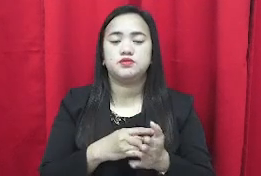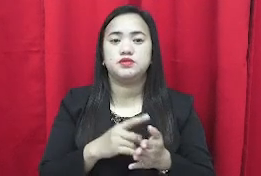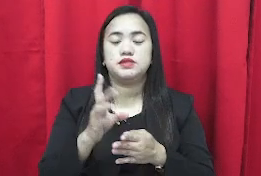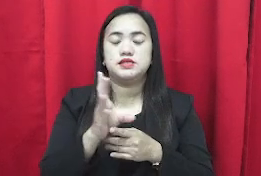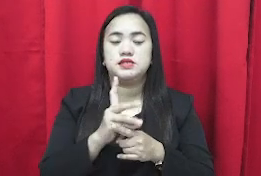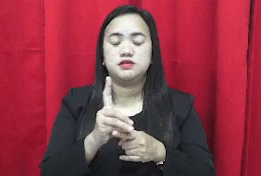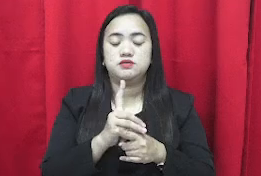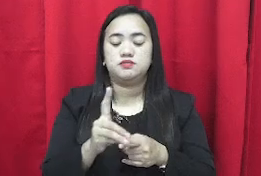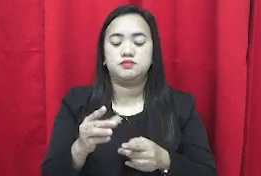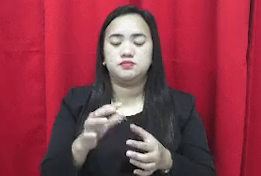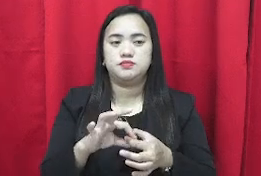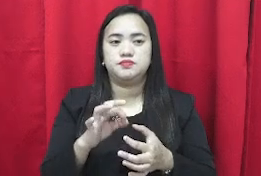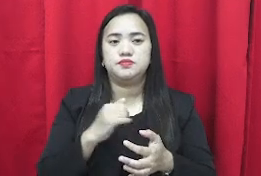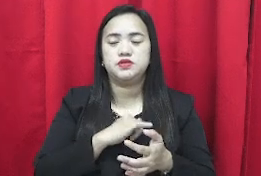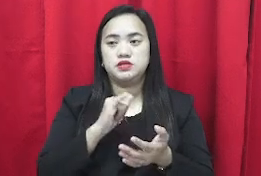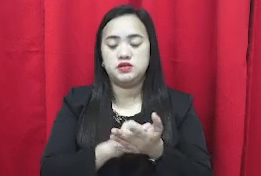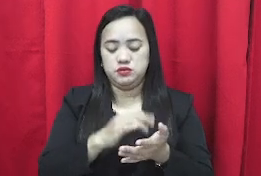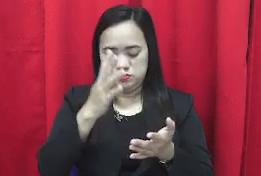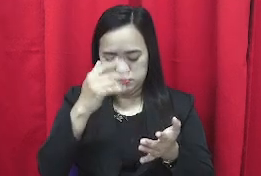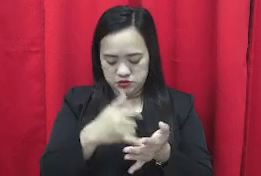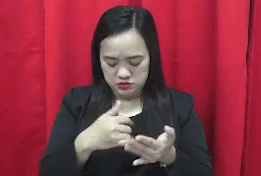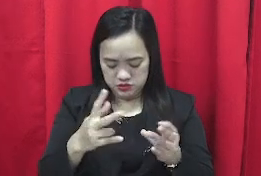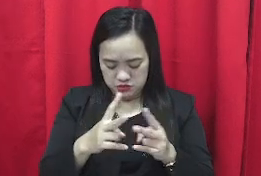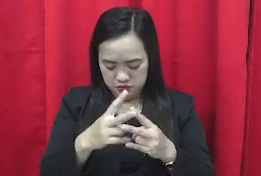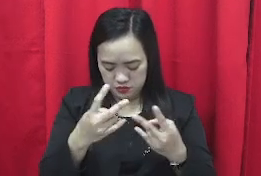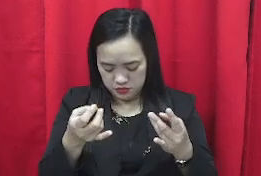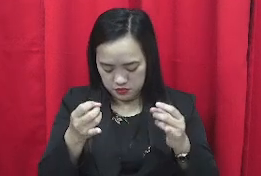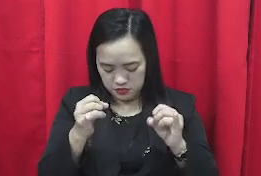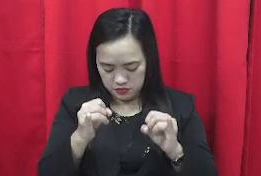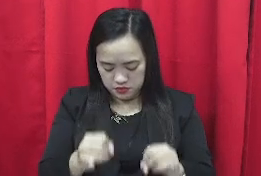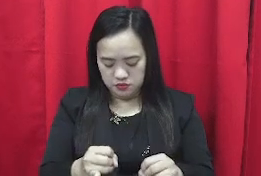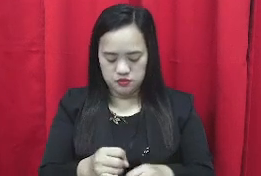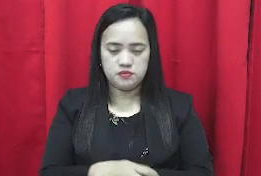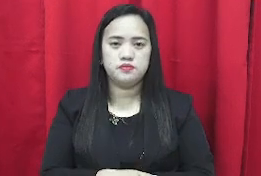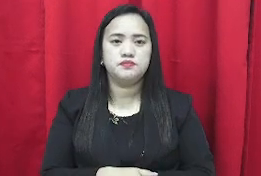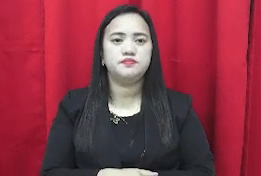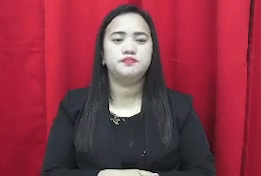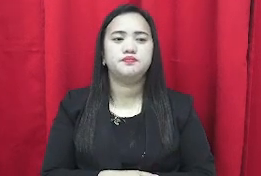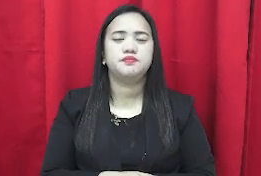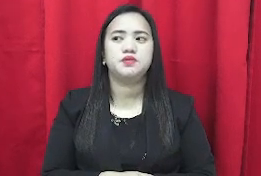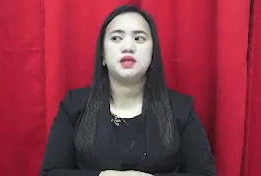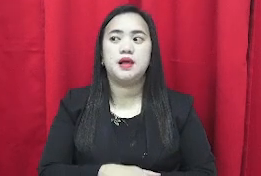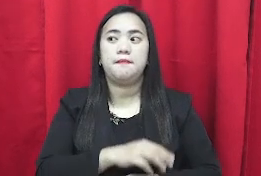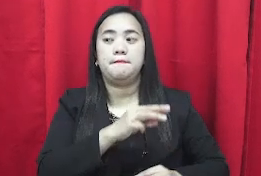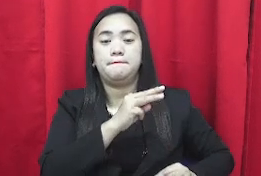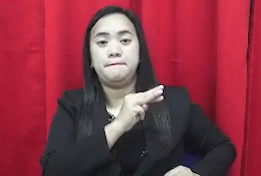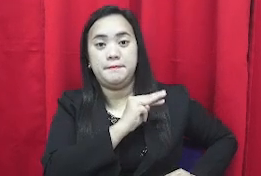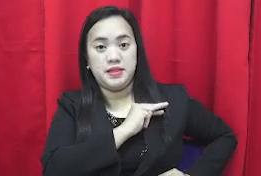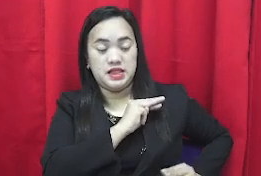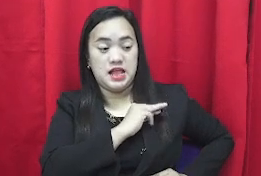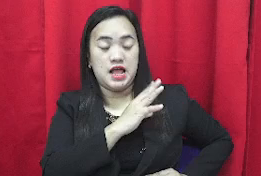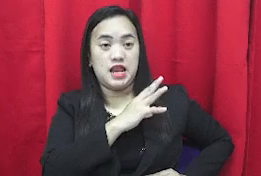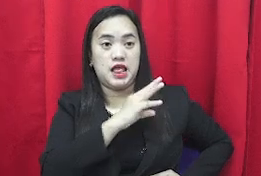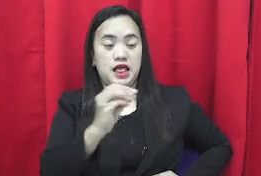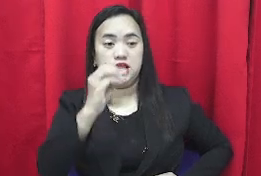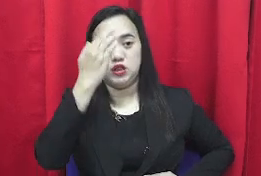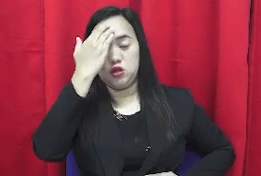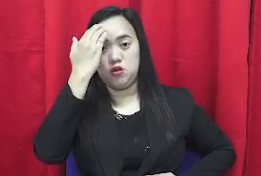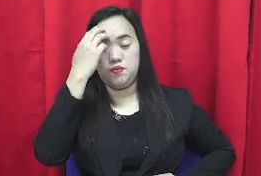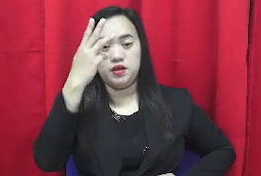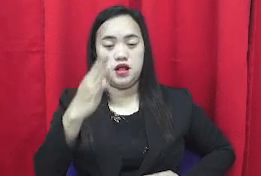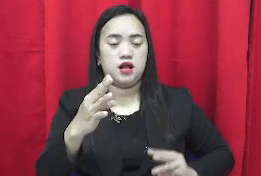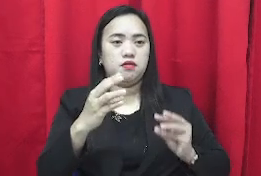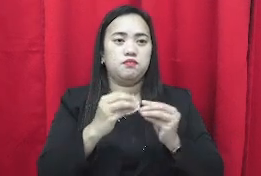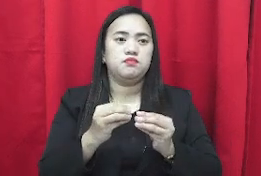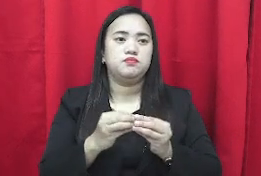bata kaya nga Napakaganda nitong pinaghalong military and theology mga kapatid eh kung kakisigan lang ay